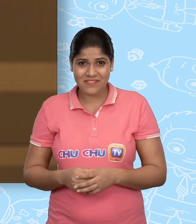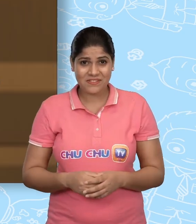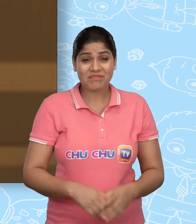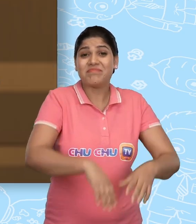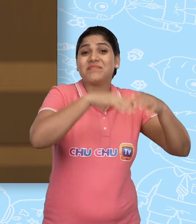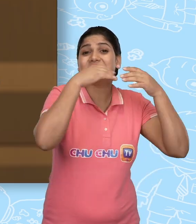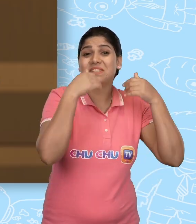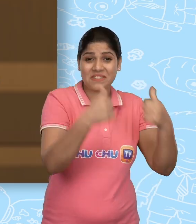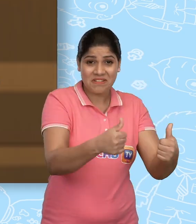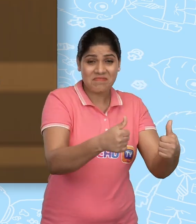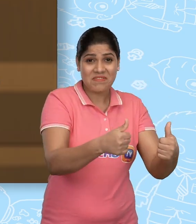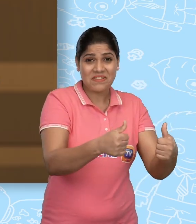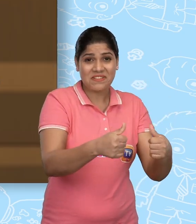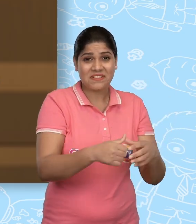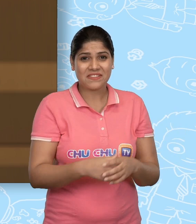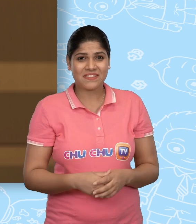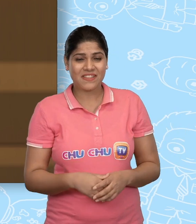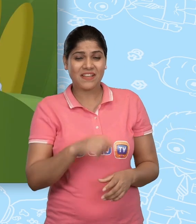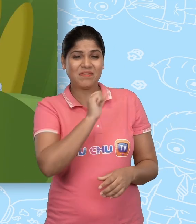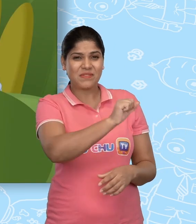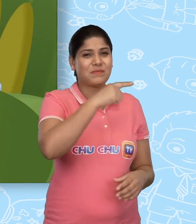आप दोनों के नाम लिखे हैं।